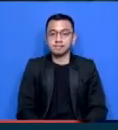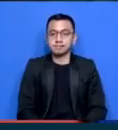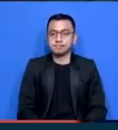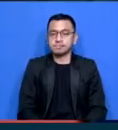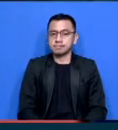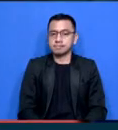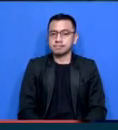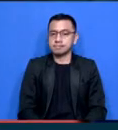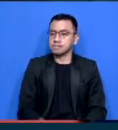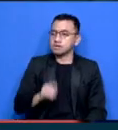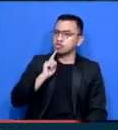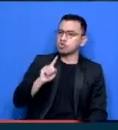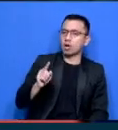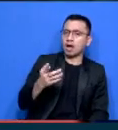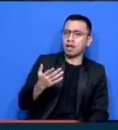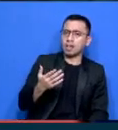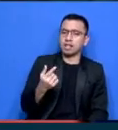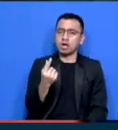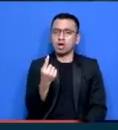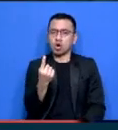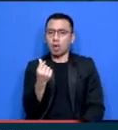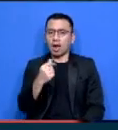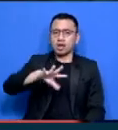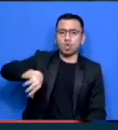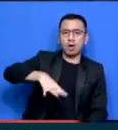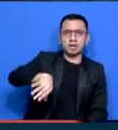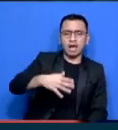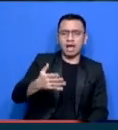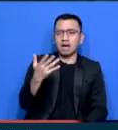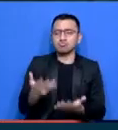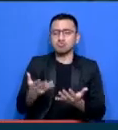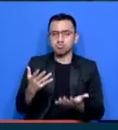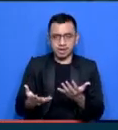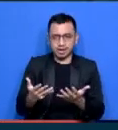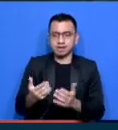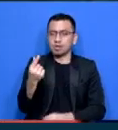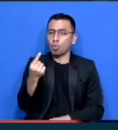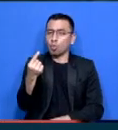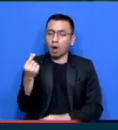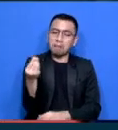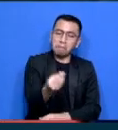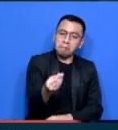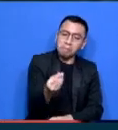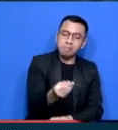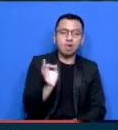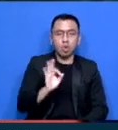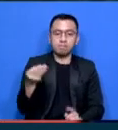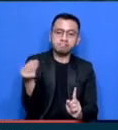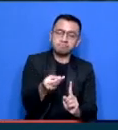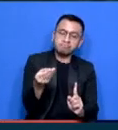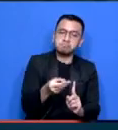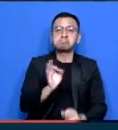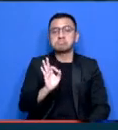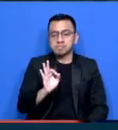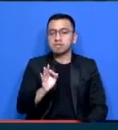dengan keuangan keluarga saja Mas Jadi mungkin nafkah keluarga itu Mas Oke jadi cekcok keuangan ya